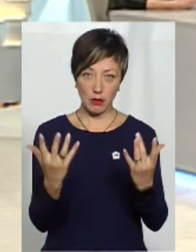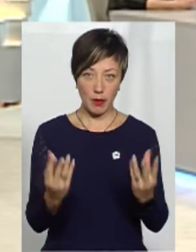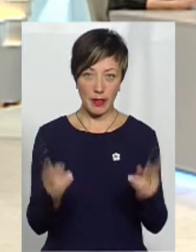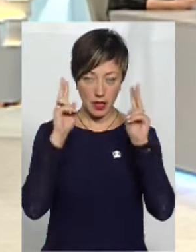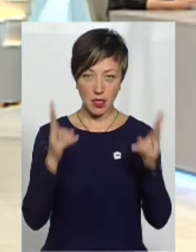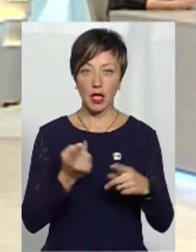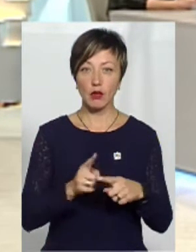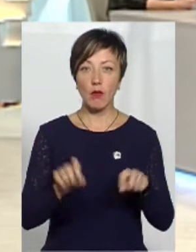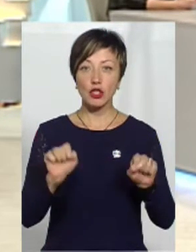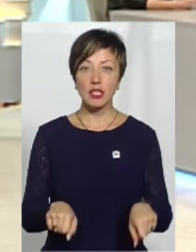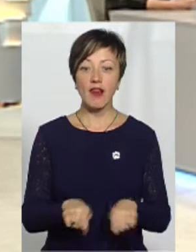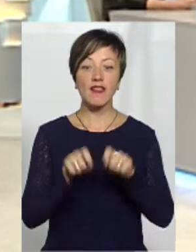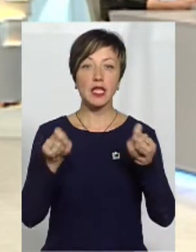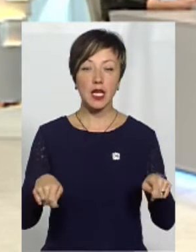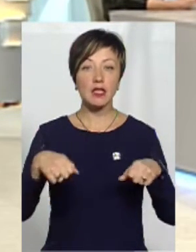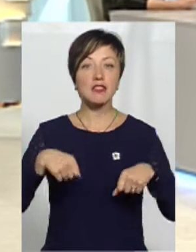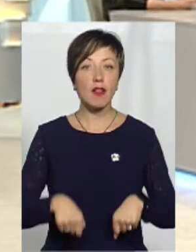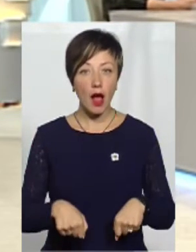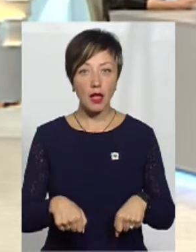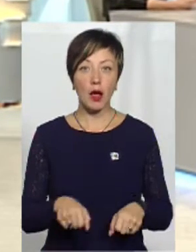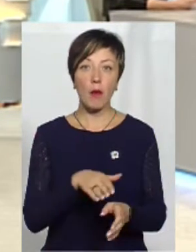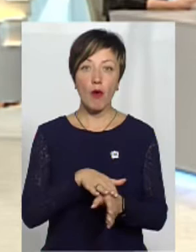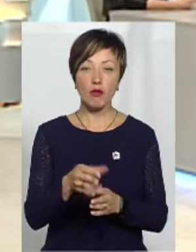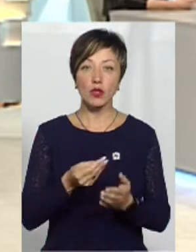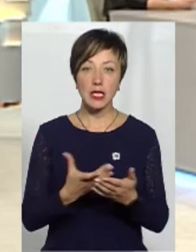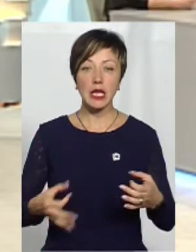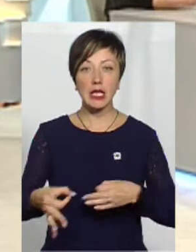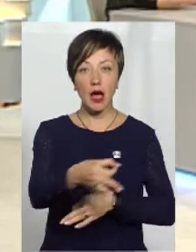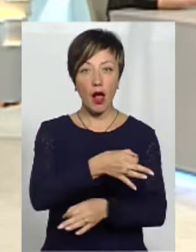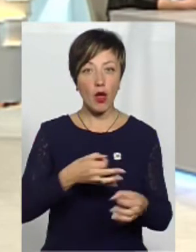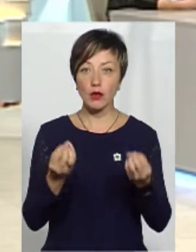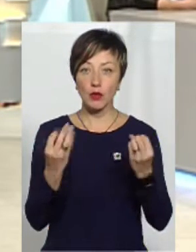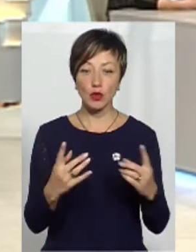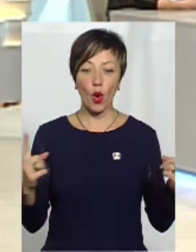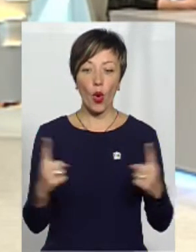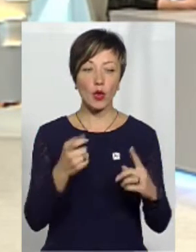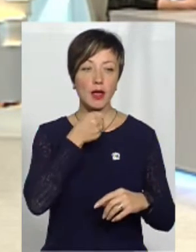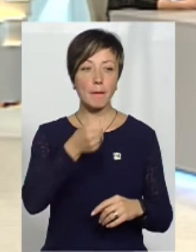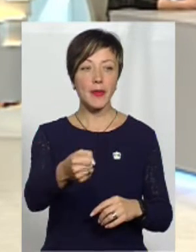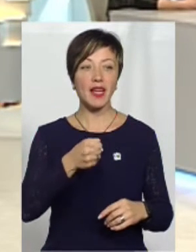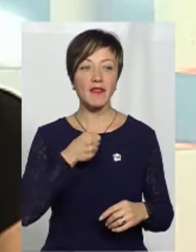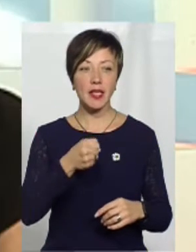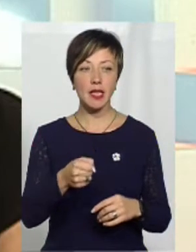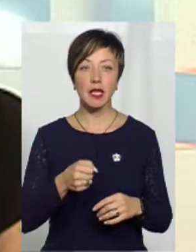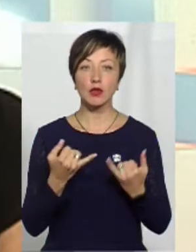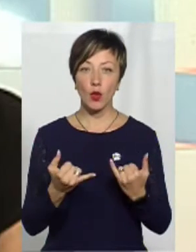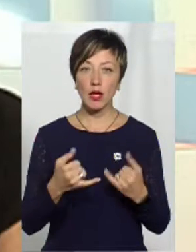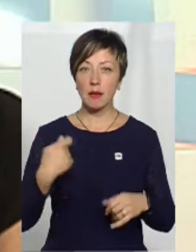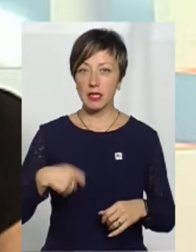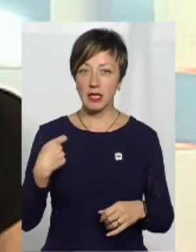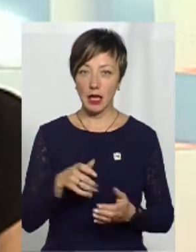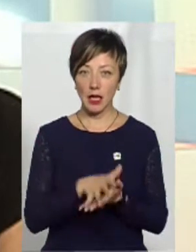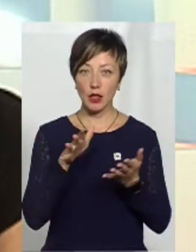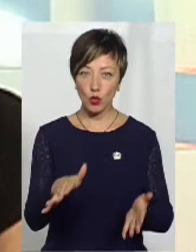знає. Тому, можливо, відкритість влади і принаймні повноцінний діалог, а не просто короткі брифінги. Да, ну, сьогодні президента за це дуже